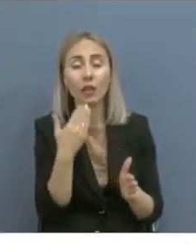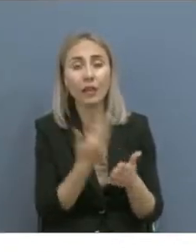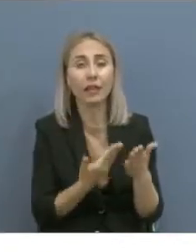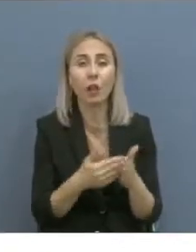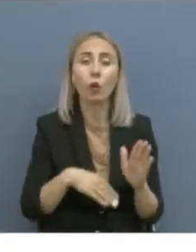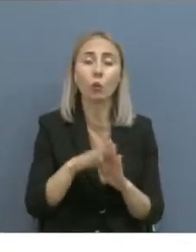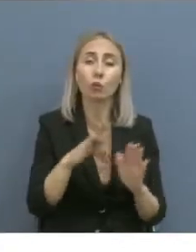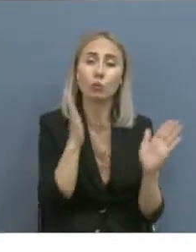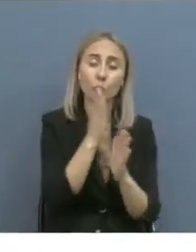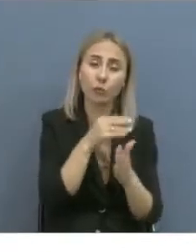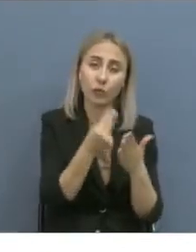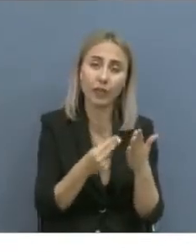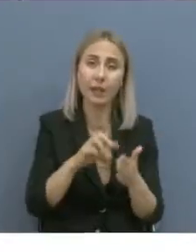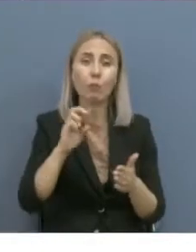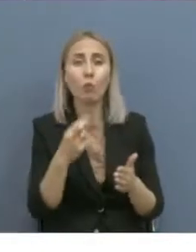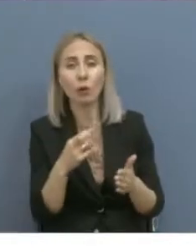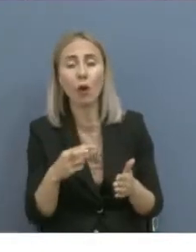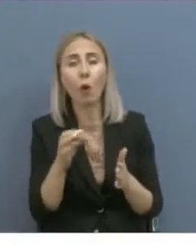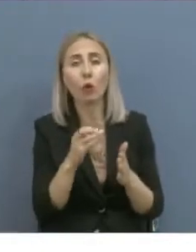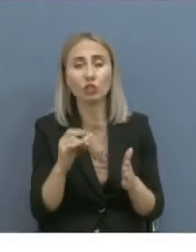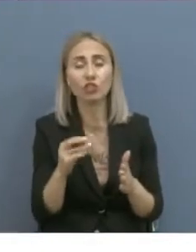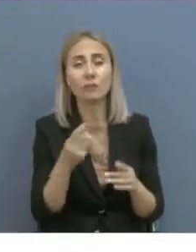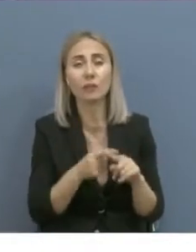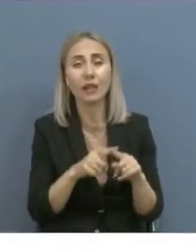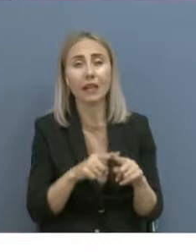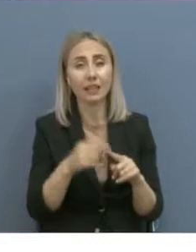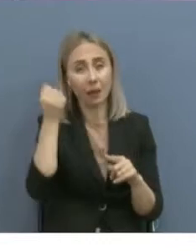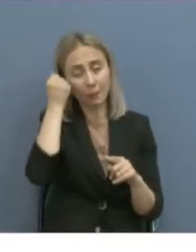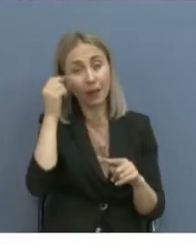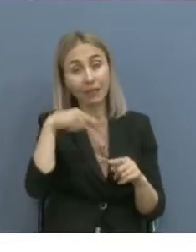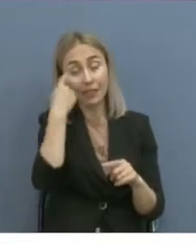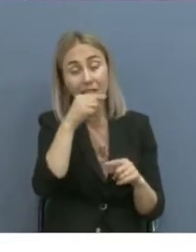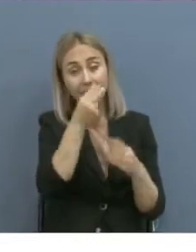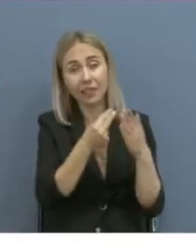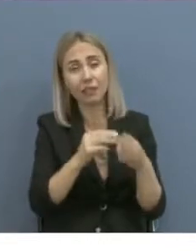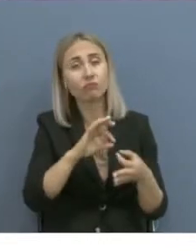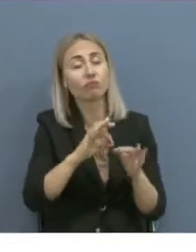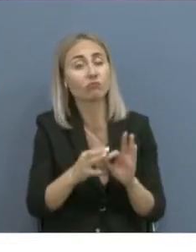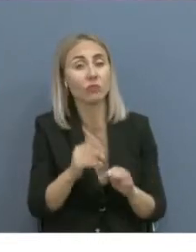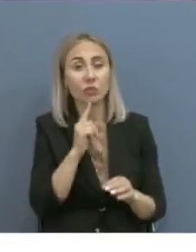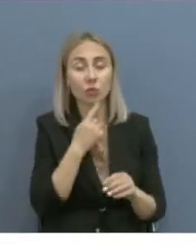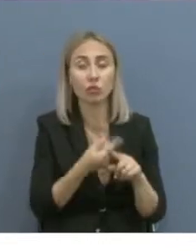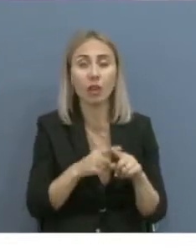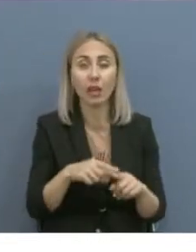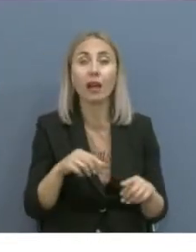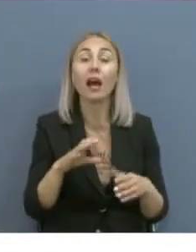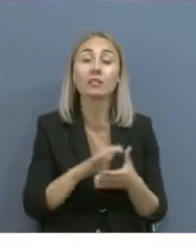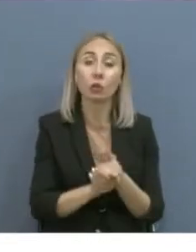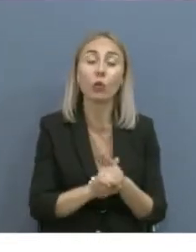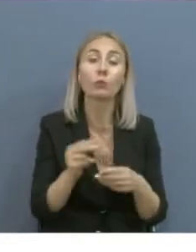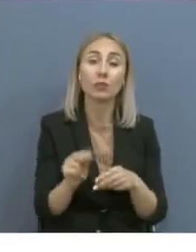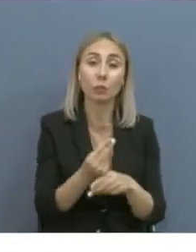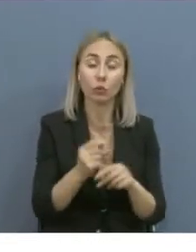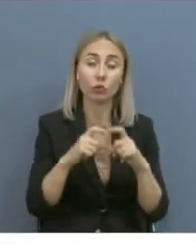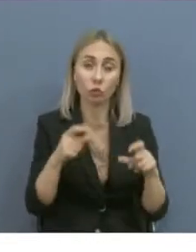ретінде таңдап алу жағында тілге тиек етті. Қала бюджетінің 50% білім саласына бағытталды. Сол себепті де